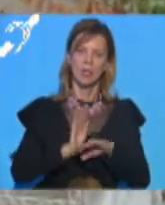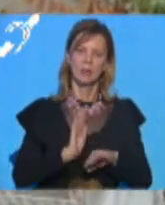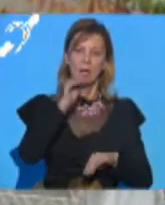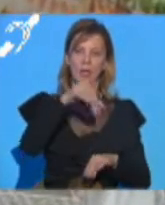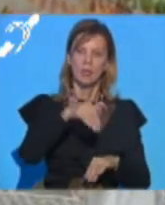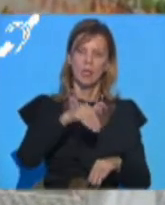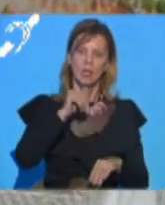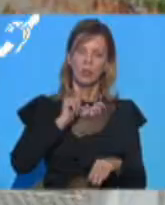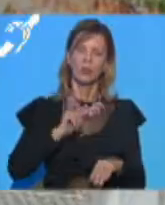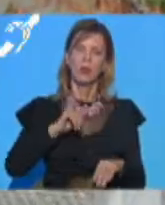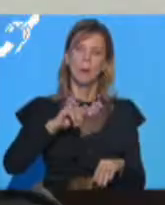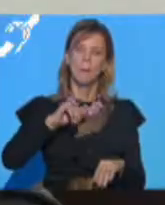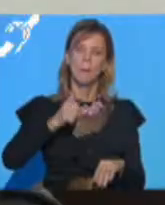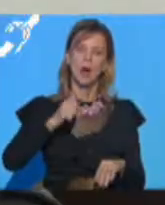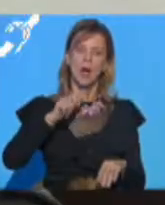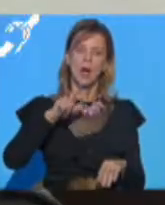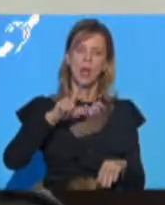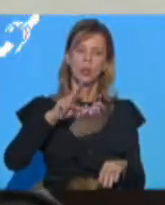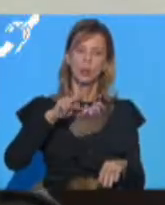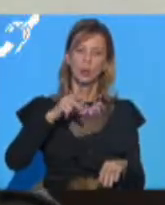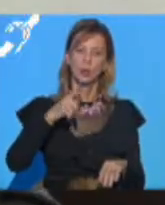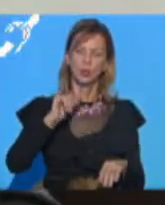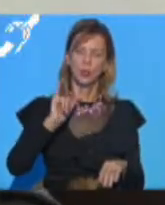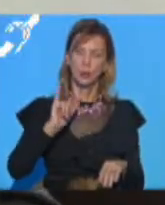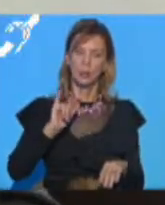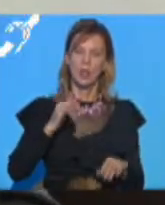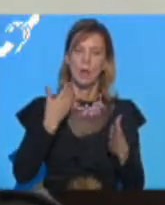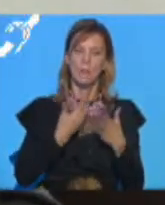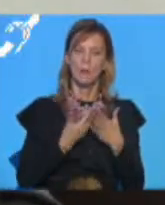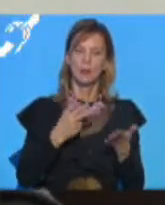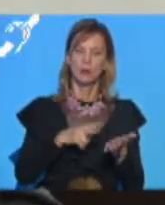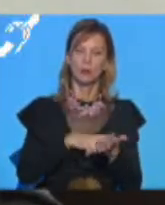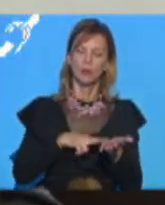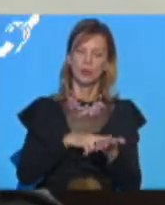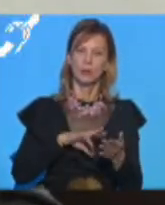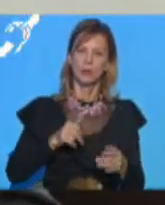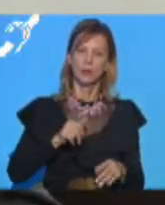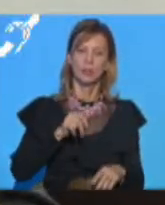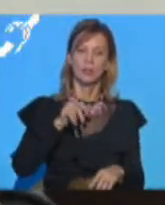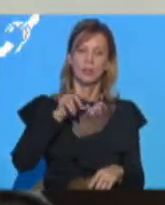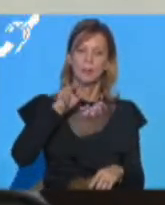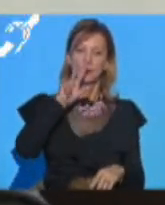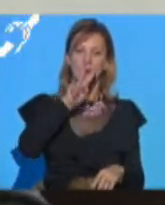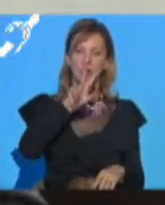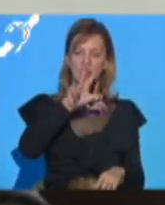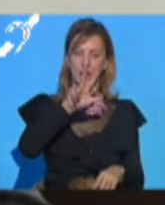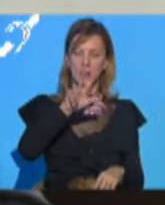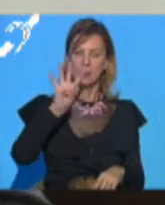în zona Goranu. Pentru Râmnicu, cât și pentru cele 34 de UAT-uri, plus